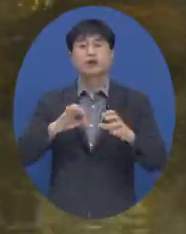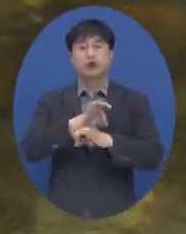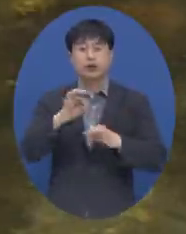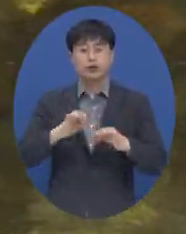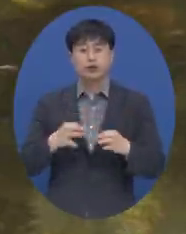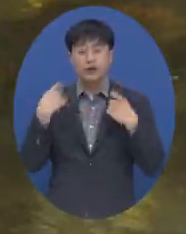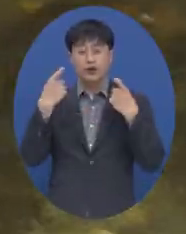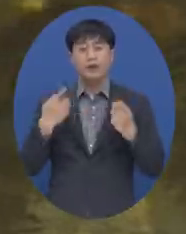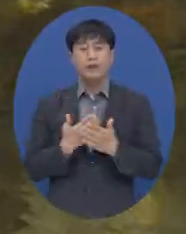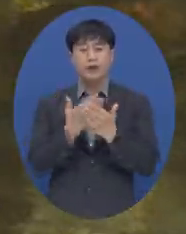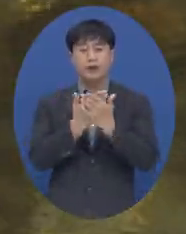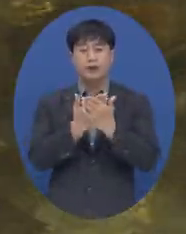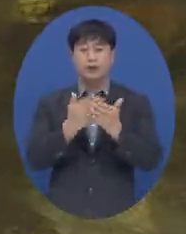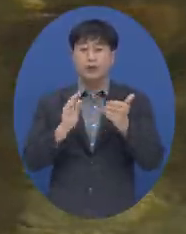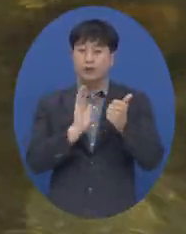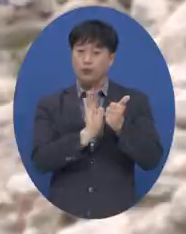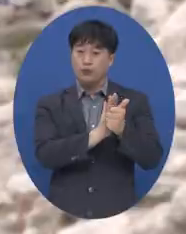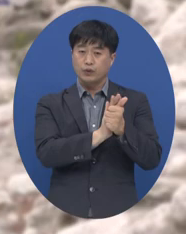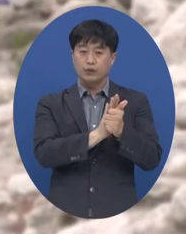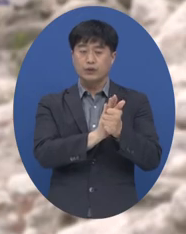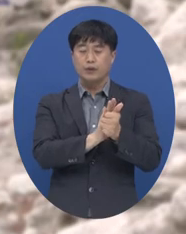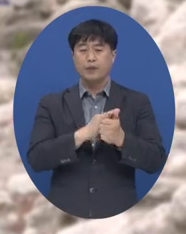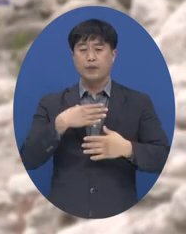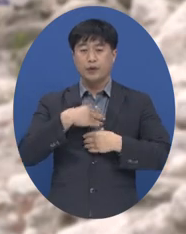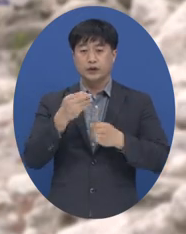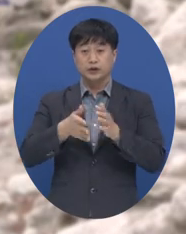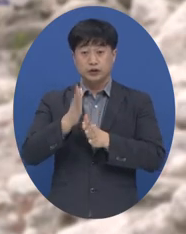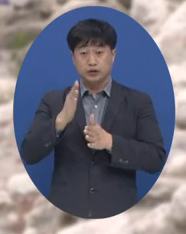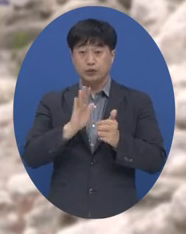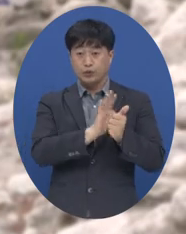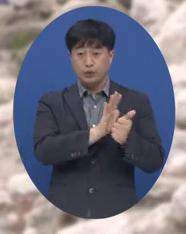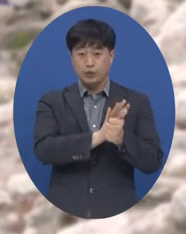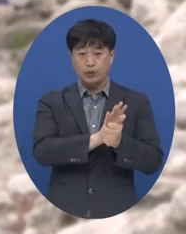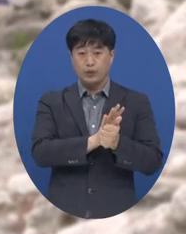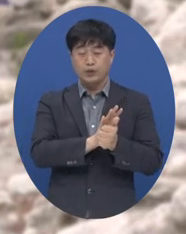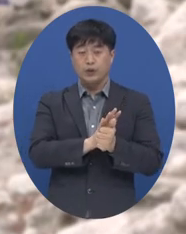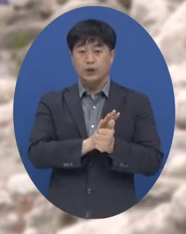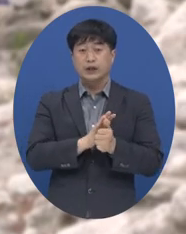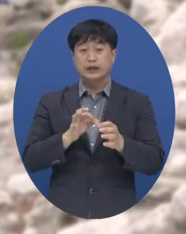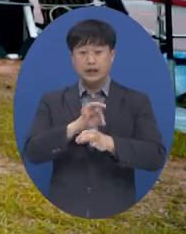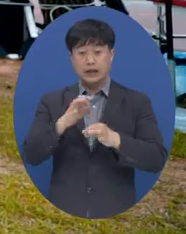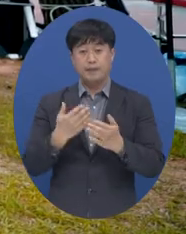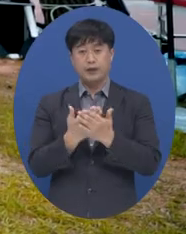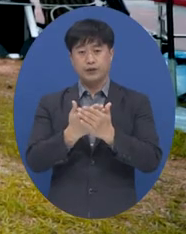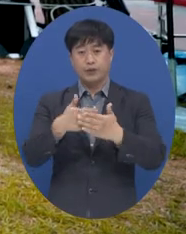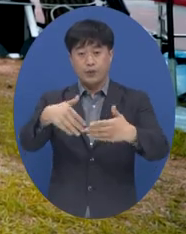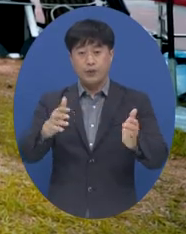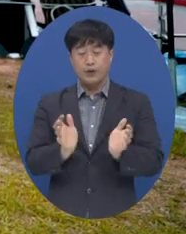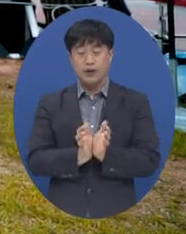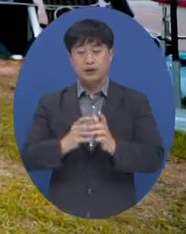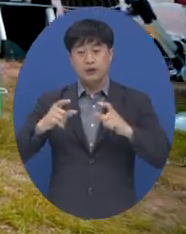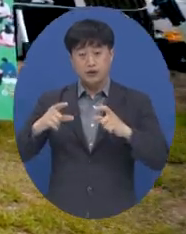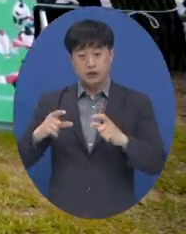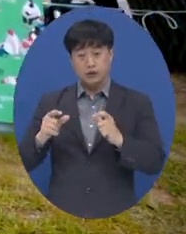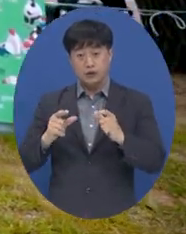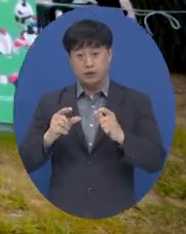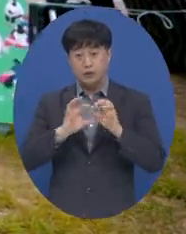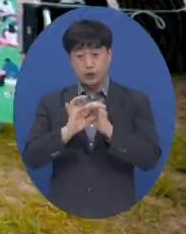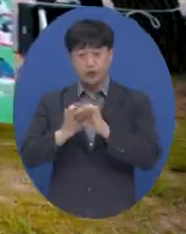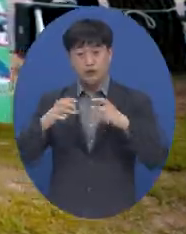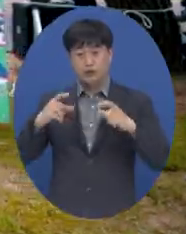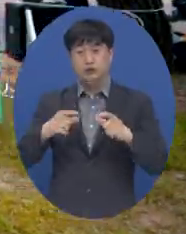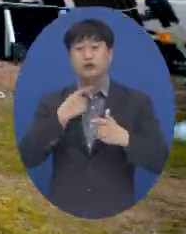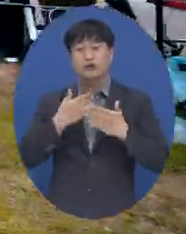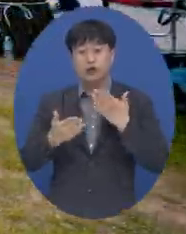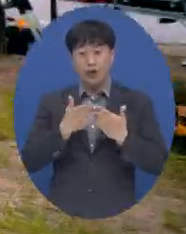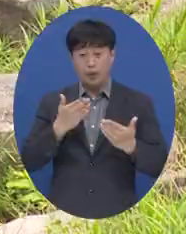경제와 관광 활성화에 도움이 될수 있도록 편의시설을 지원하거나 상가 번영회를 통한 지역 체험 프로그램을 개발하는 등의